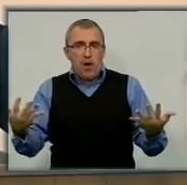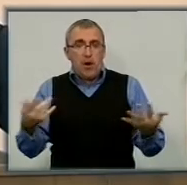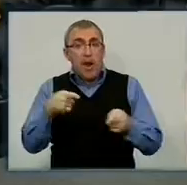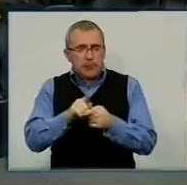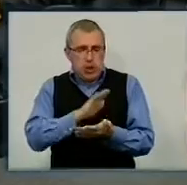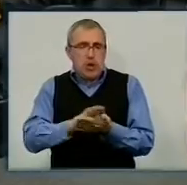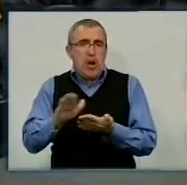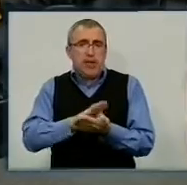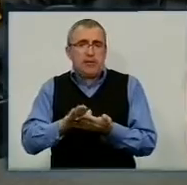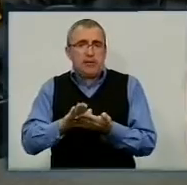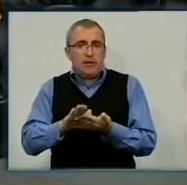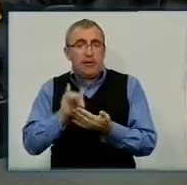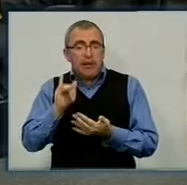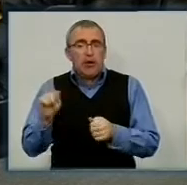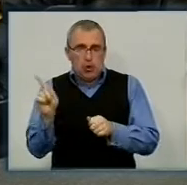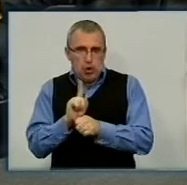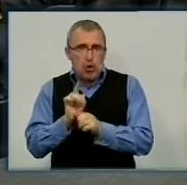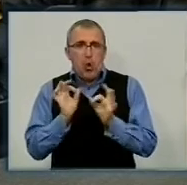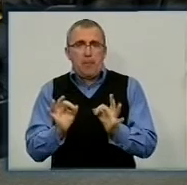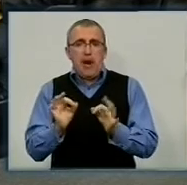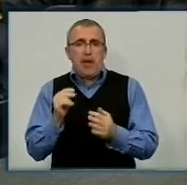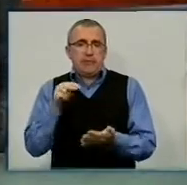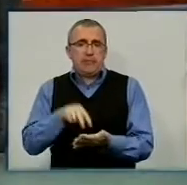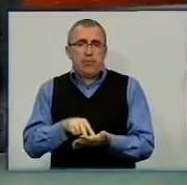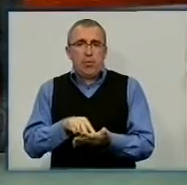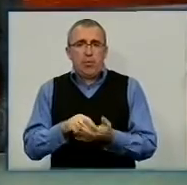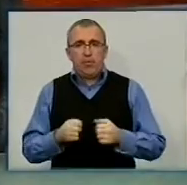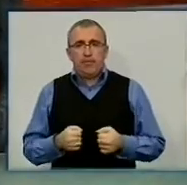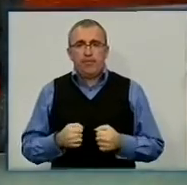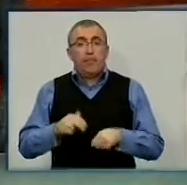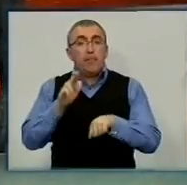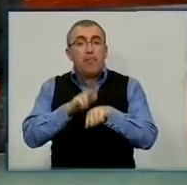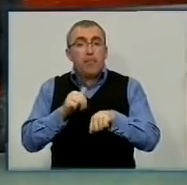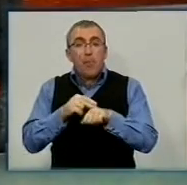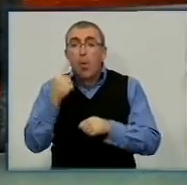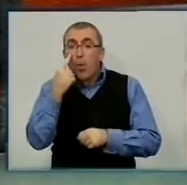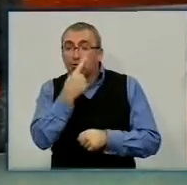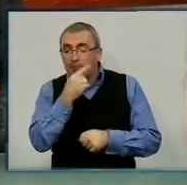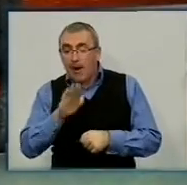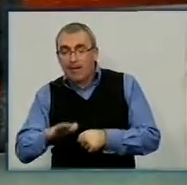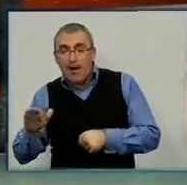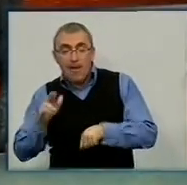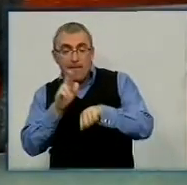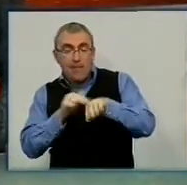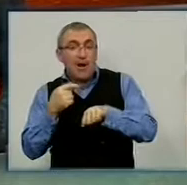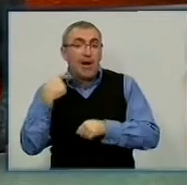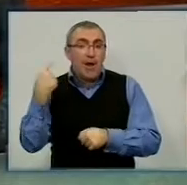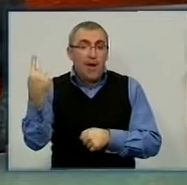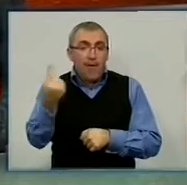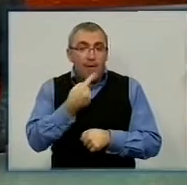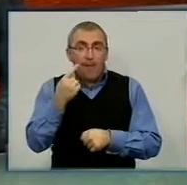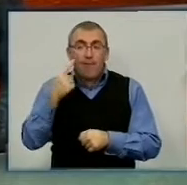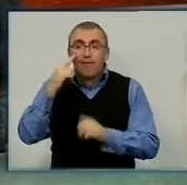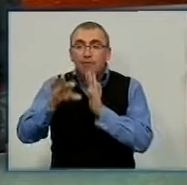якісні і за нормальною ціною міліція очима дітей правоохоронці Кіровоградщини визначили